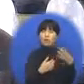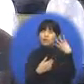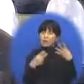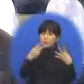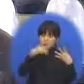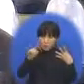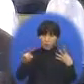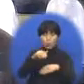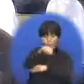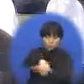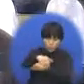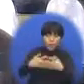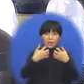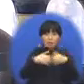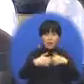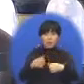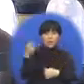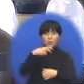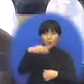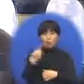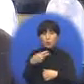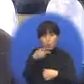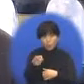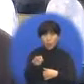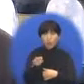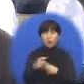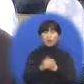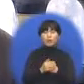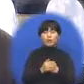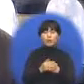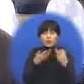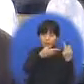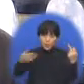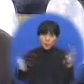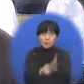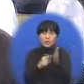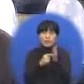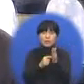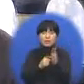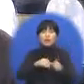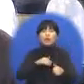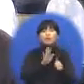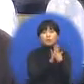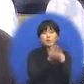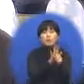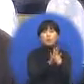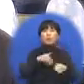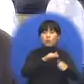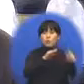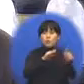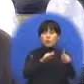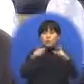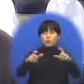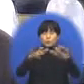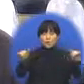4대와 굴삭기 그리고 로더 1대를 강원도에 긴급 지원함으로써 주민